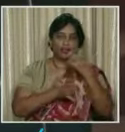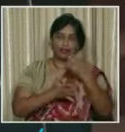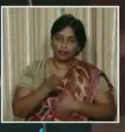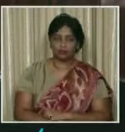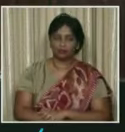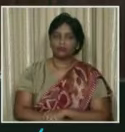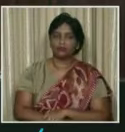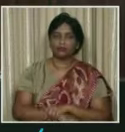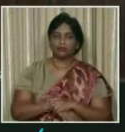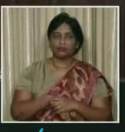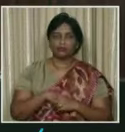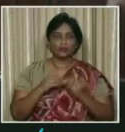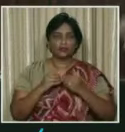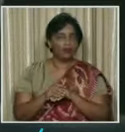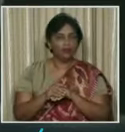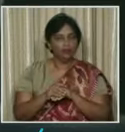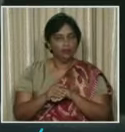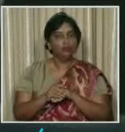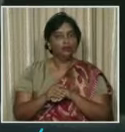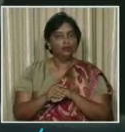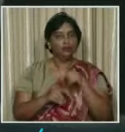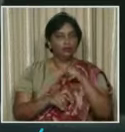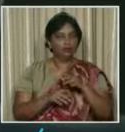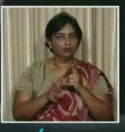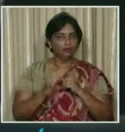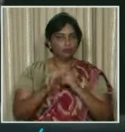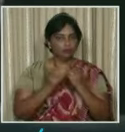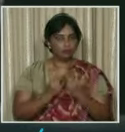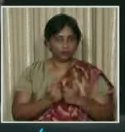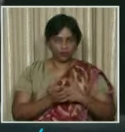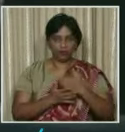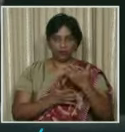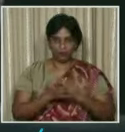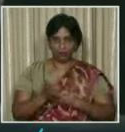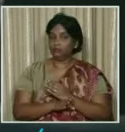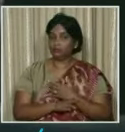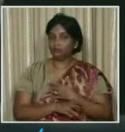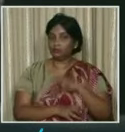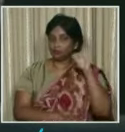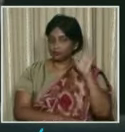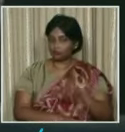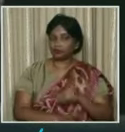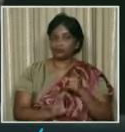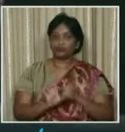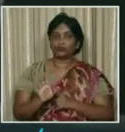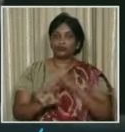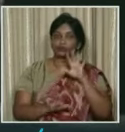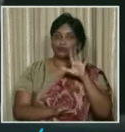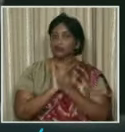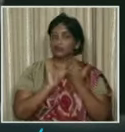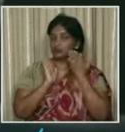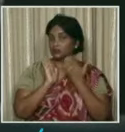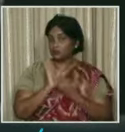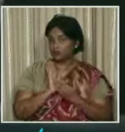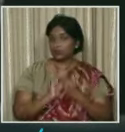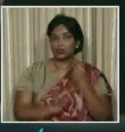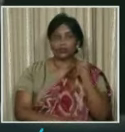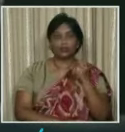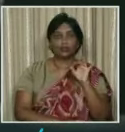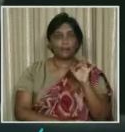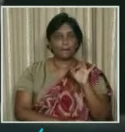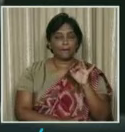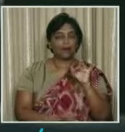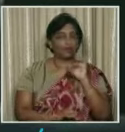අනුමත කරනවා. පසු විපරක් නැහැ. මේ වන විගණන වාර්තා මීට කලින් ආවේ අවුරුදු 5-6ක් ඉක්ුත් වෙච්චේ